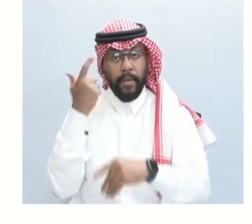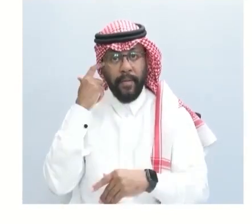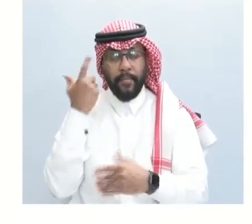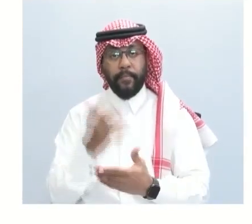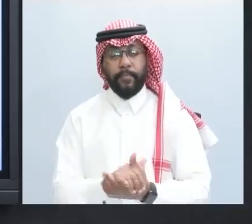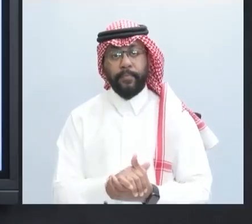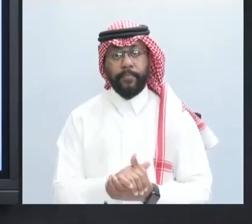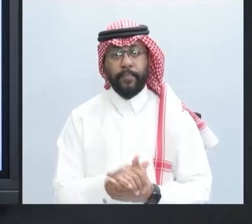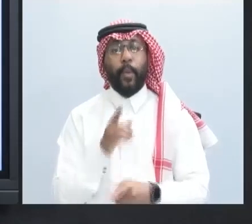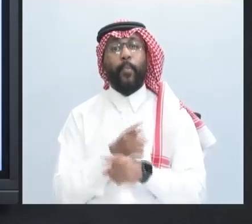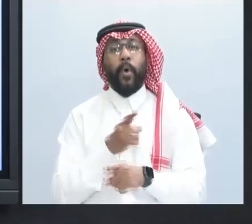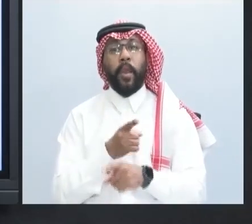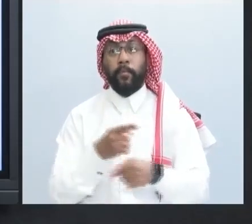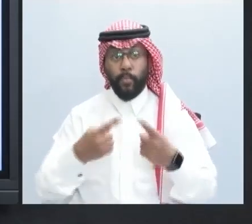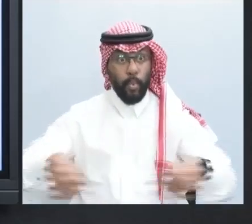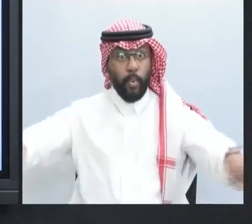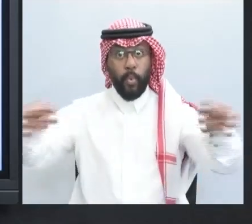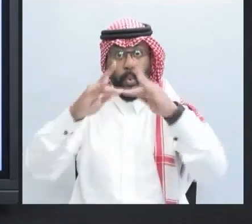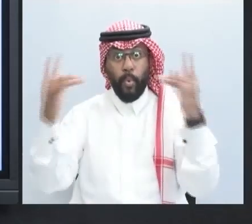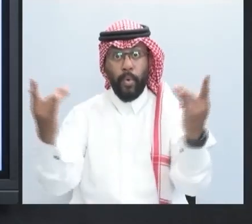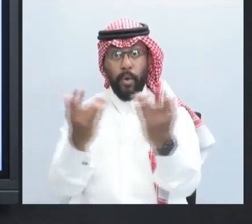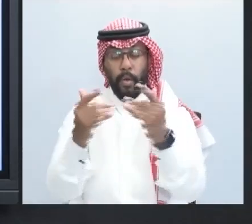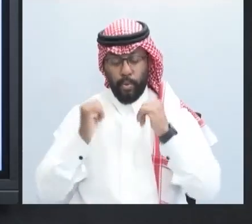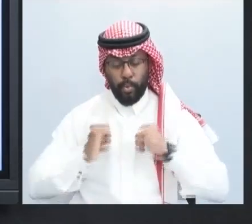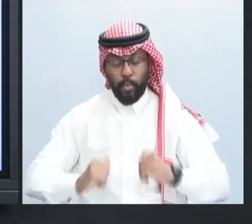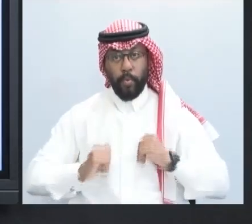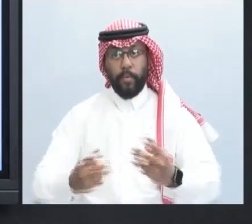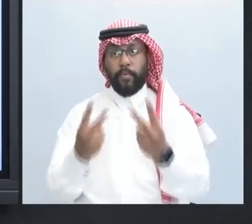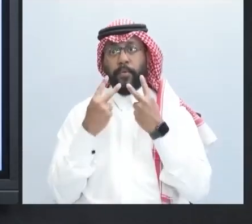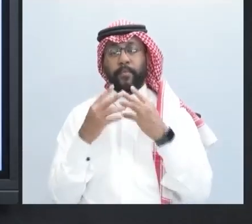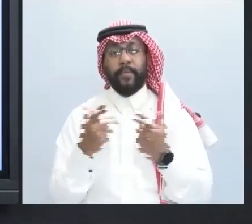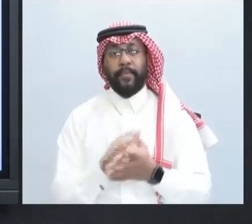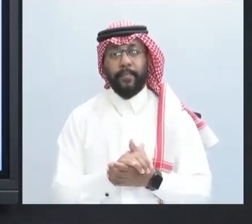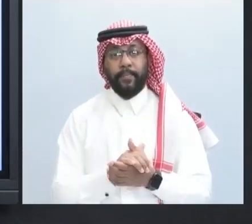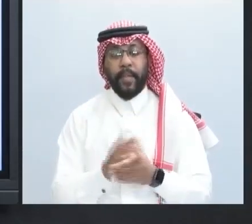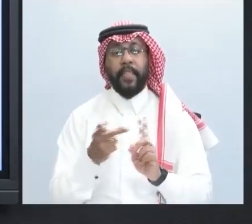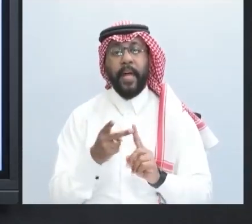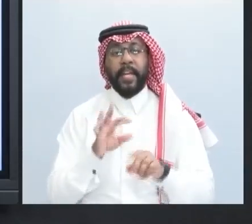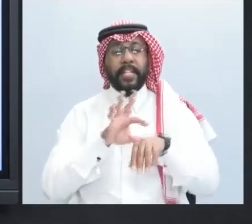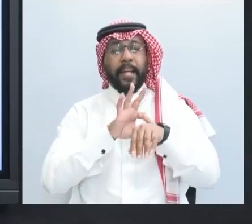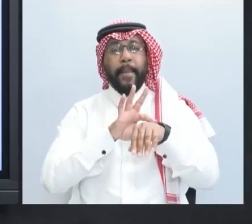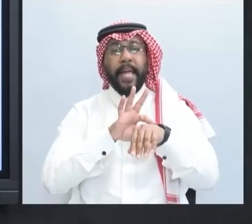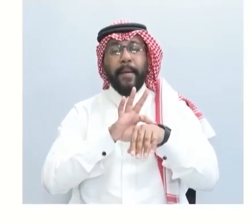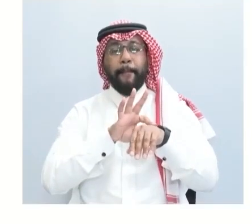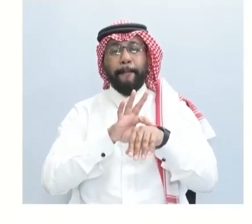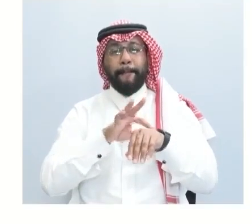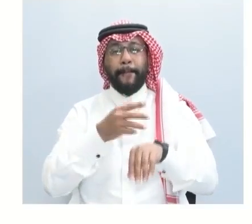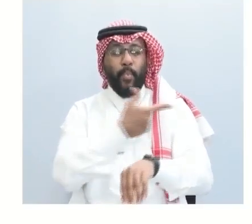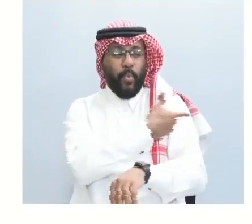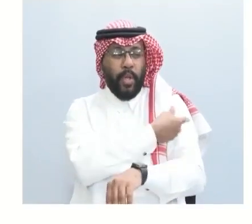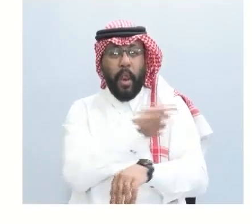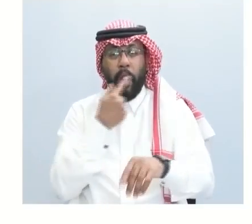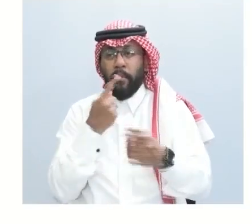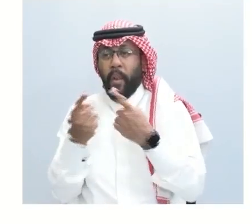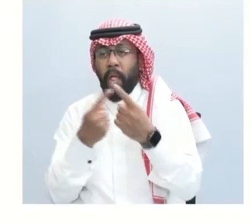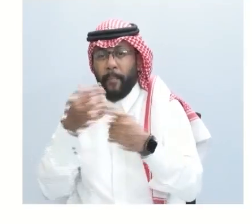المتحدث بحضور جمهور من المستمعين معلم يشرح الدرس لطلابه كذلك طبيب يصف لمريض حالته المرضيه